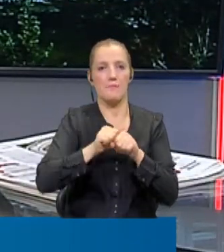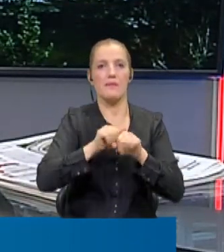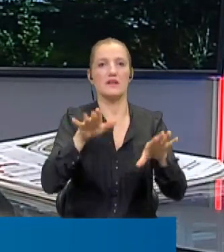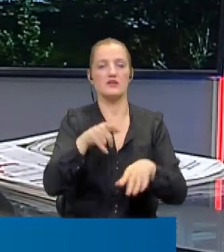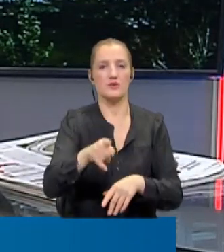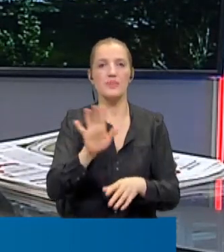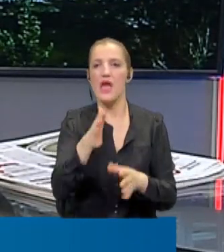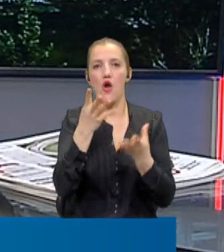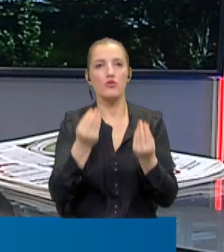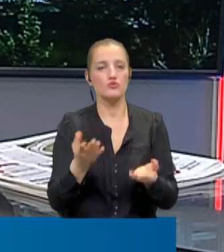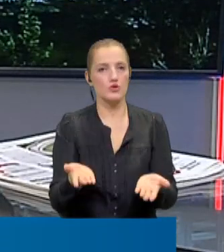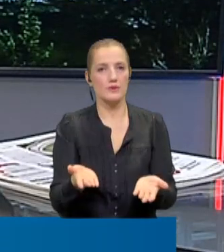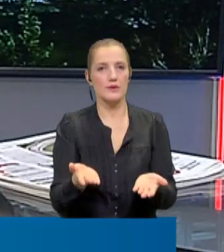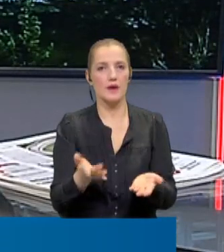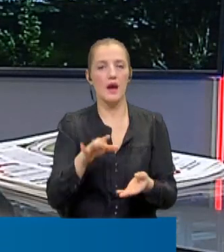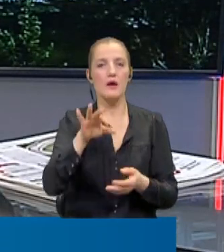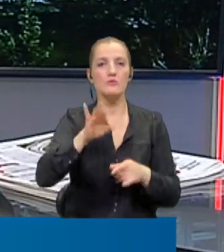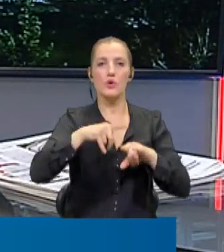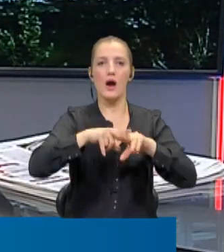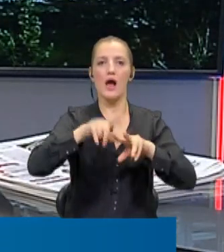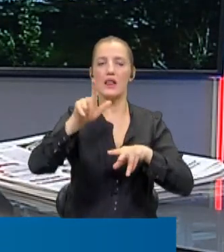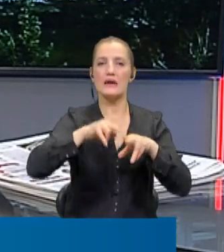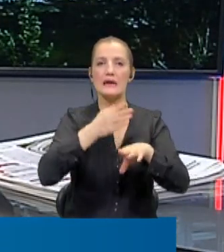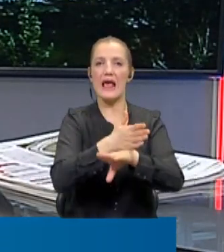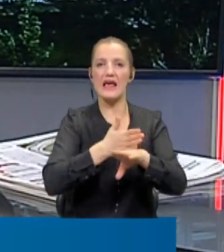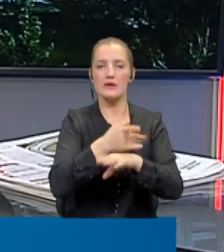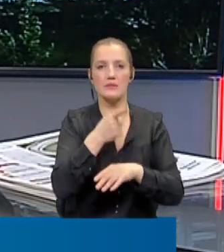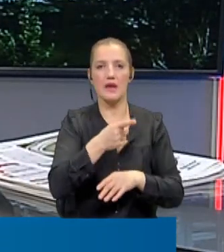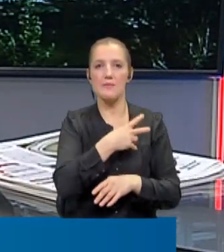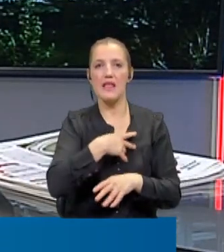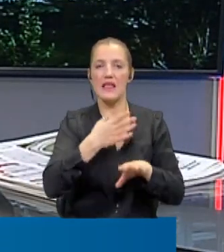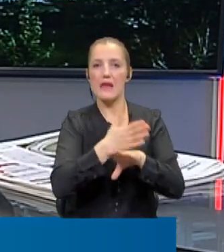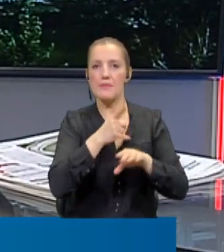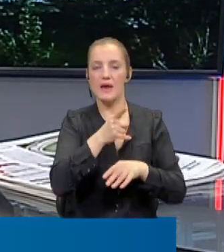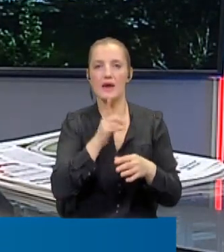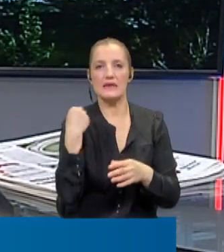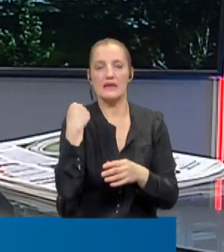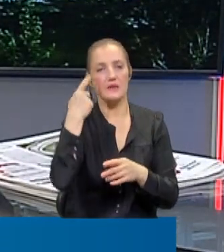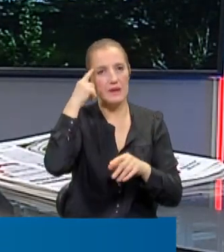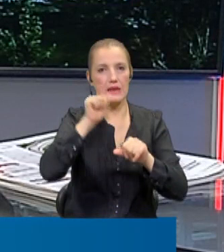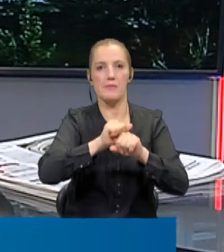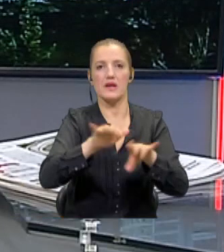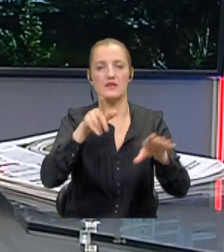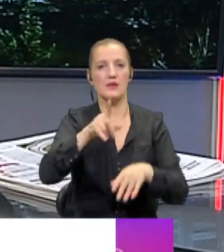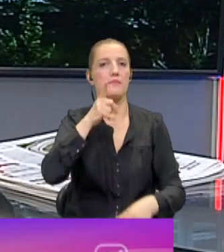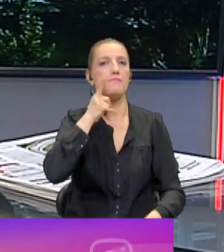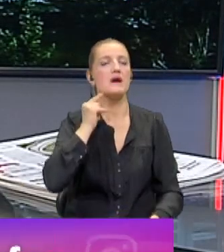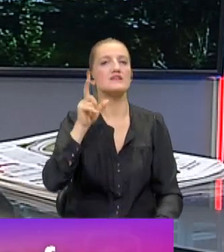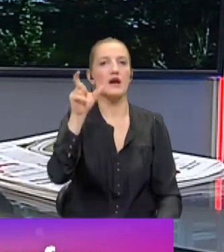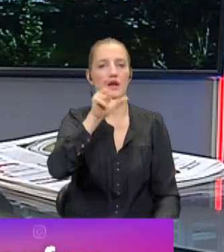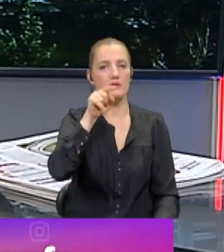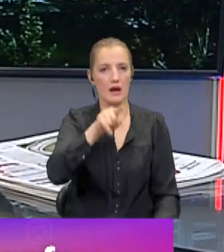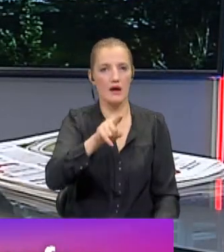paylaşalım ne olmuştur Bu hak etmek ile ilgili yeni bilgiyi paylaşalım Mayıs ayında İstanbul için